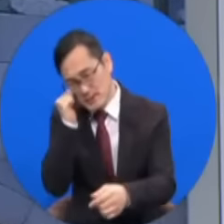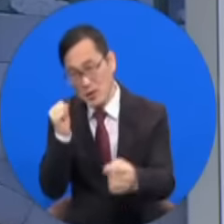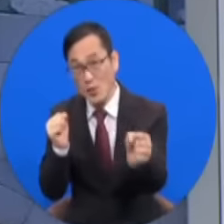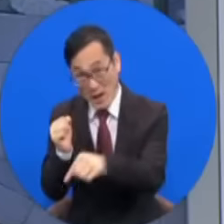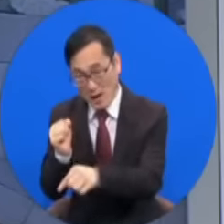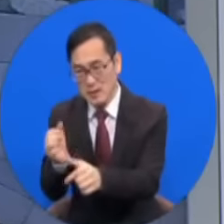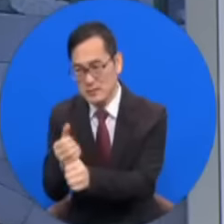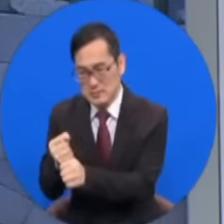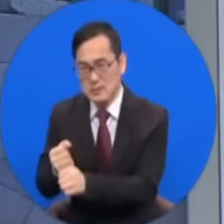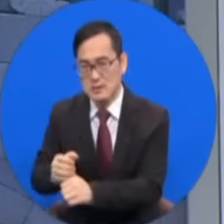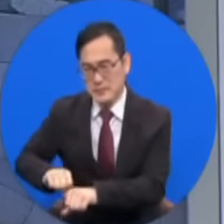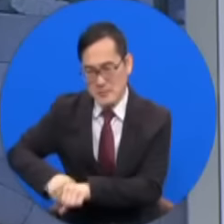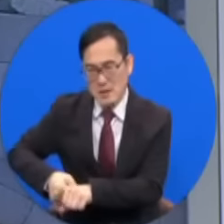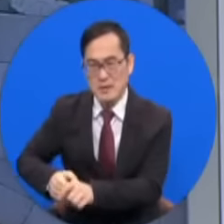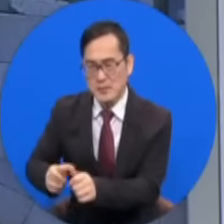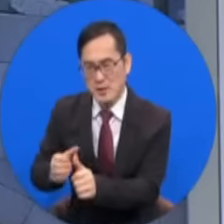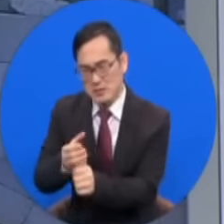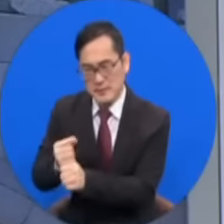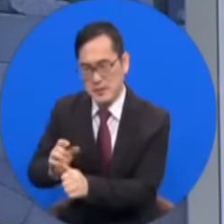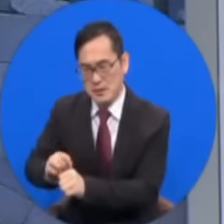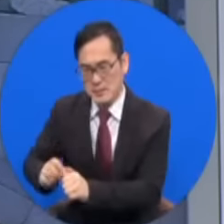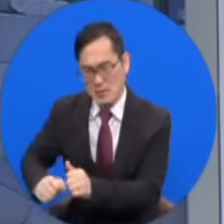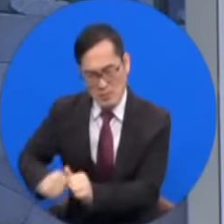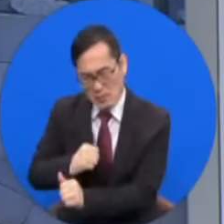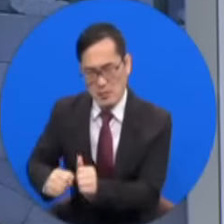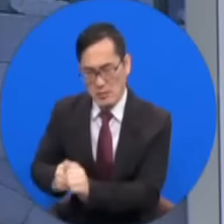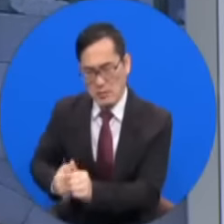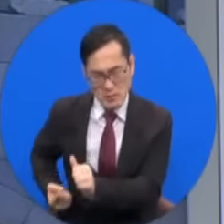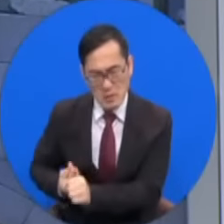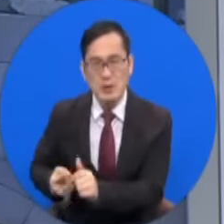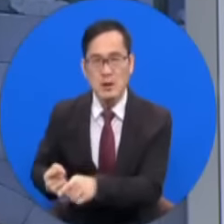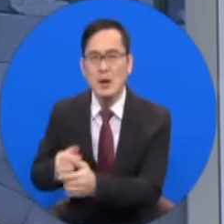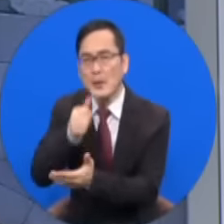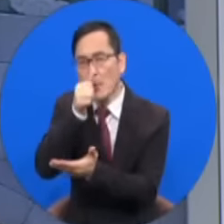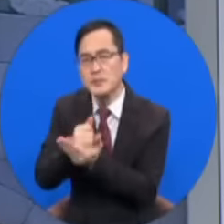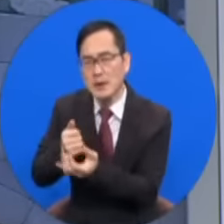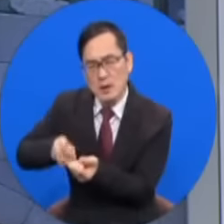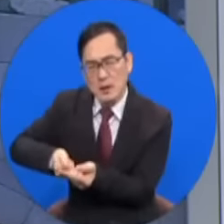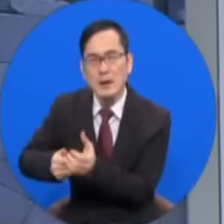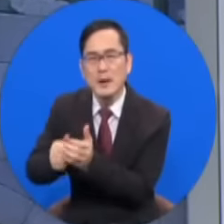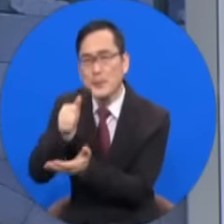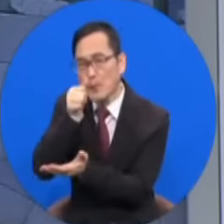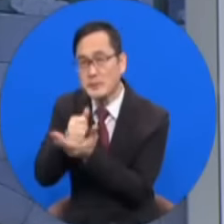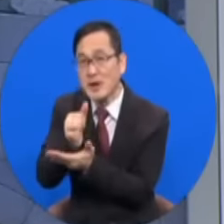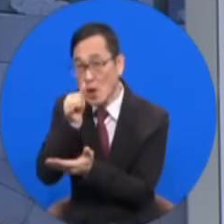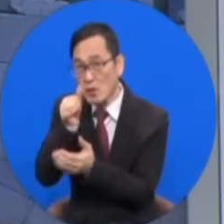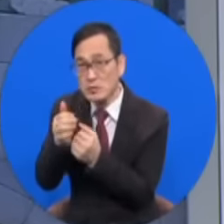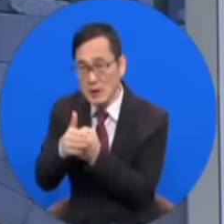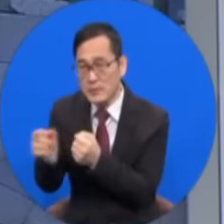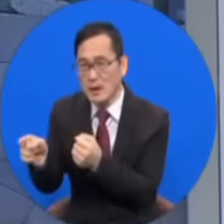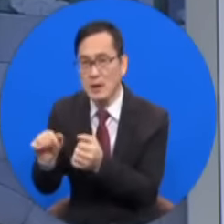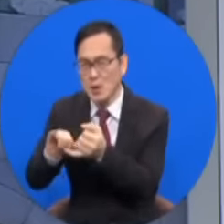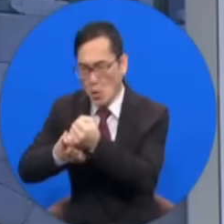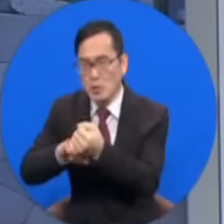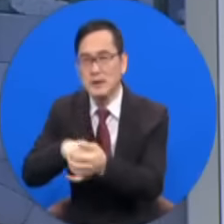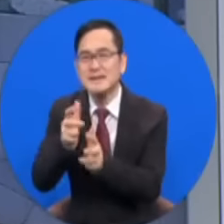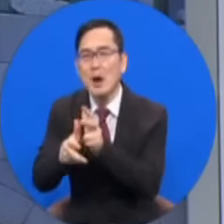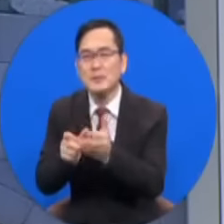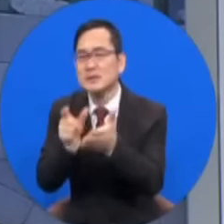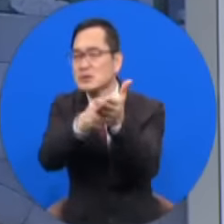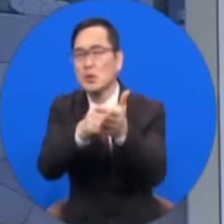때문에 외국에서 더욱더 엄격하게이 등록 절차를 따지는 것도이 글로벌 스탠다드이긴 합니다 어쨌든